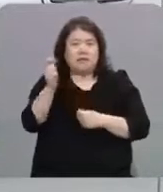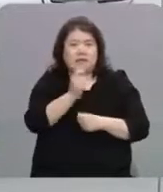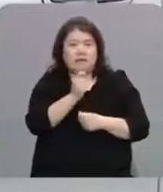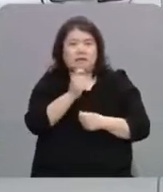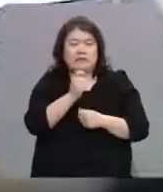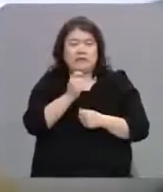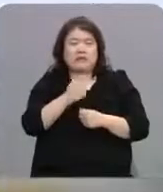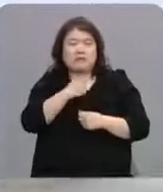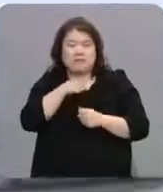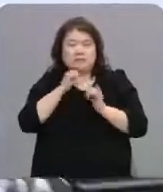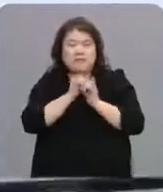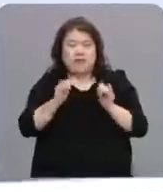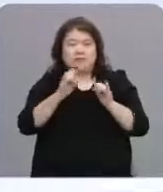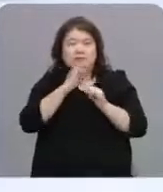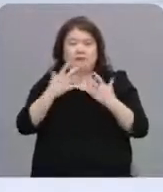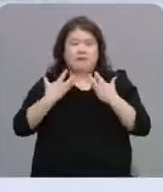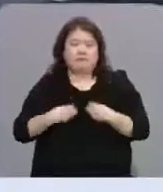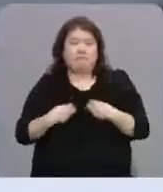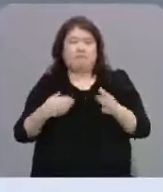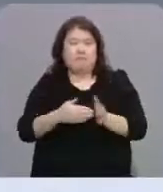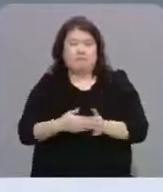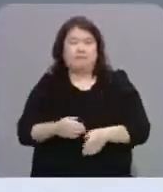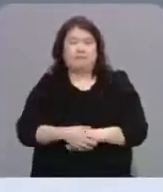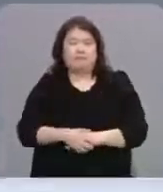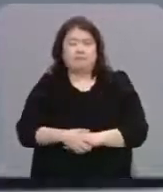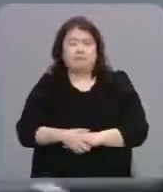됐습니다 kbs 뉴스 파 꿈입니다